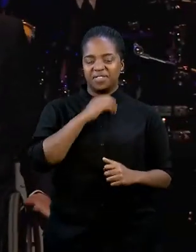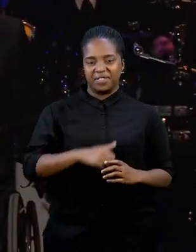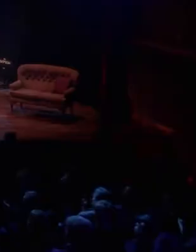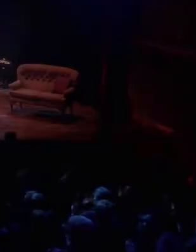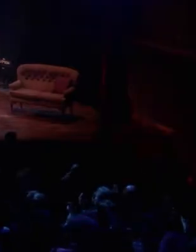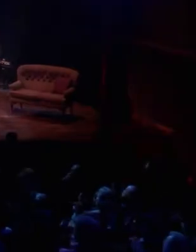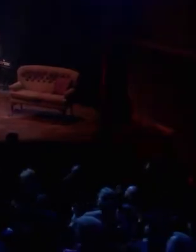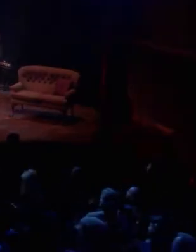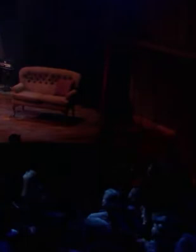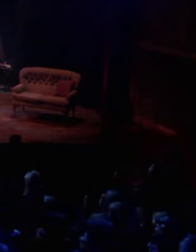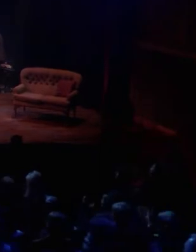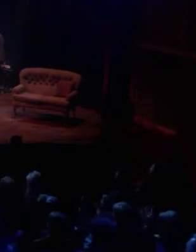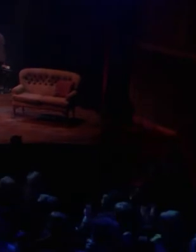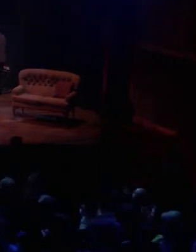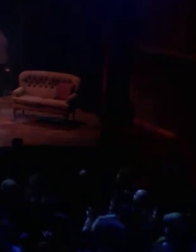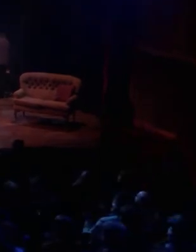te kan uitleef.